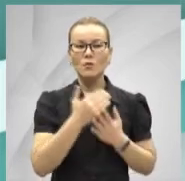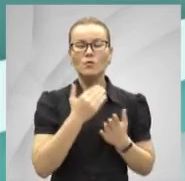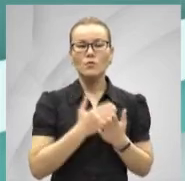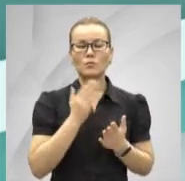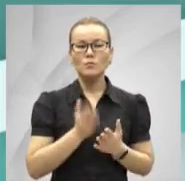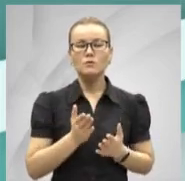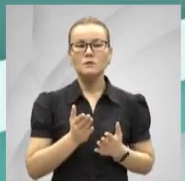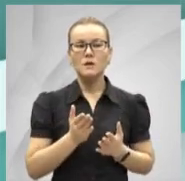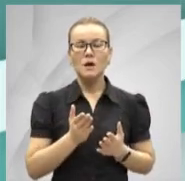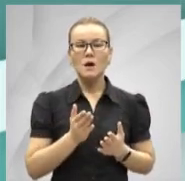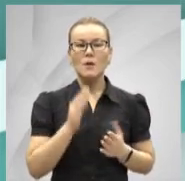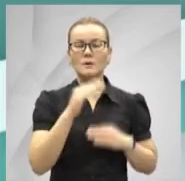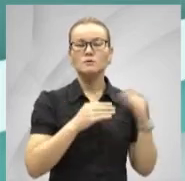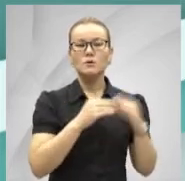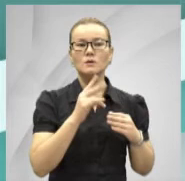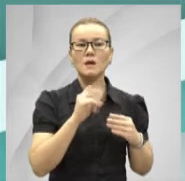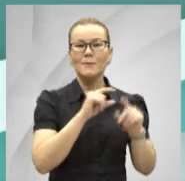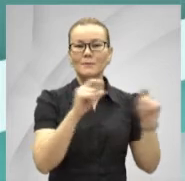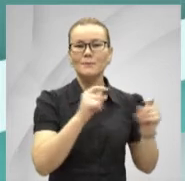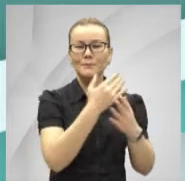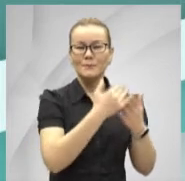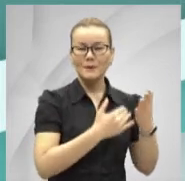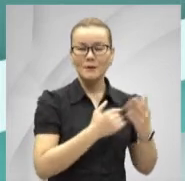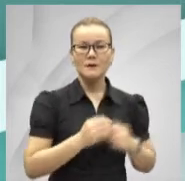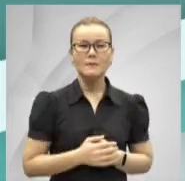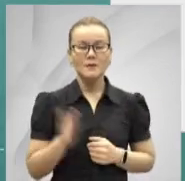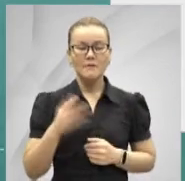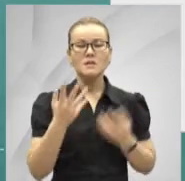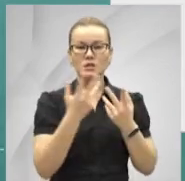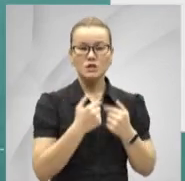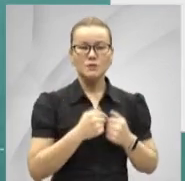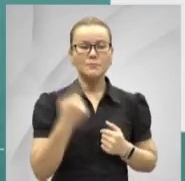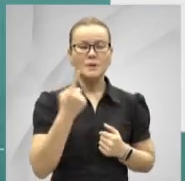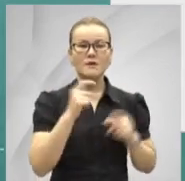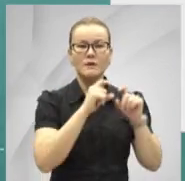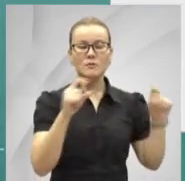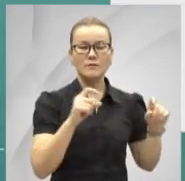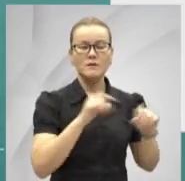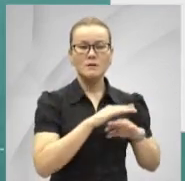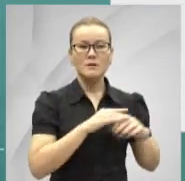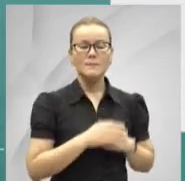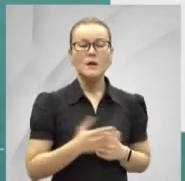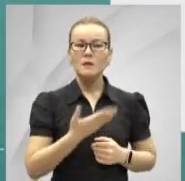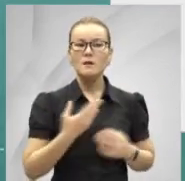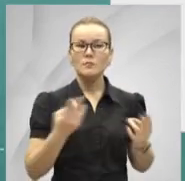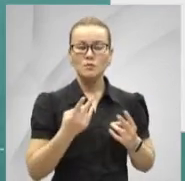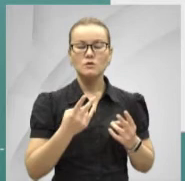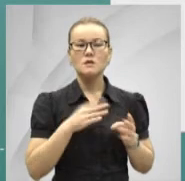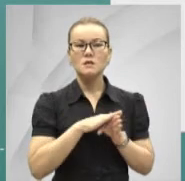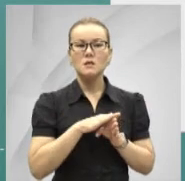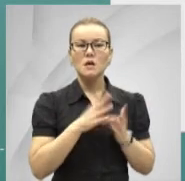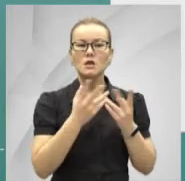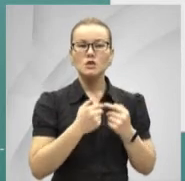поэтому давайте начнем решать. Рассмотрим первый пример. Нам нужно решить